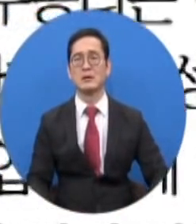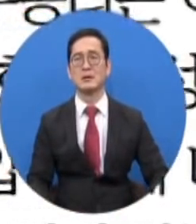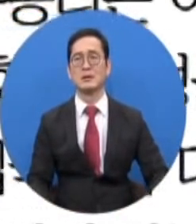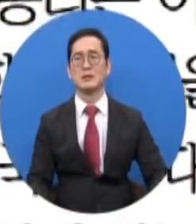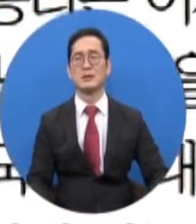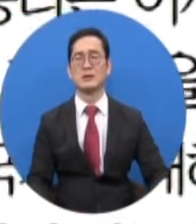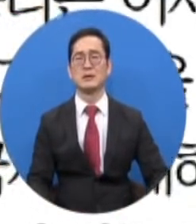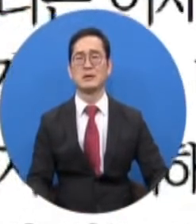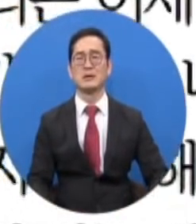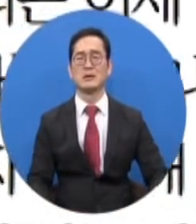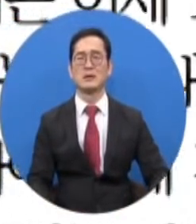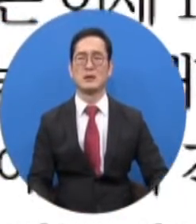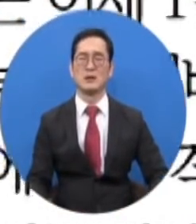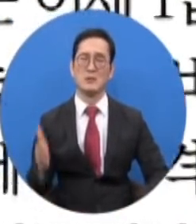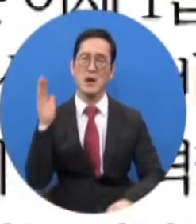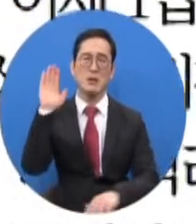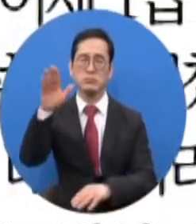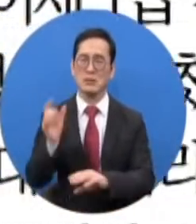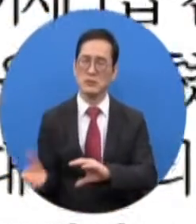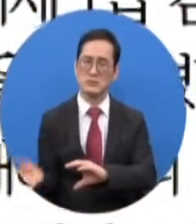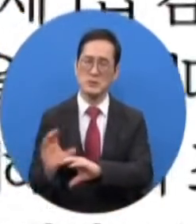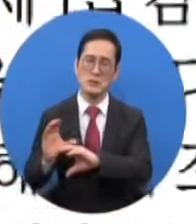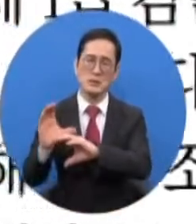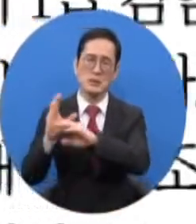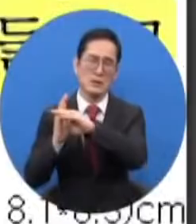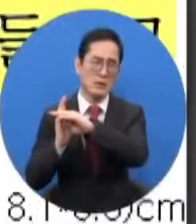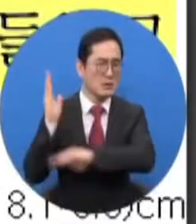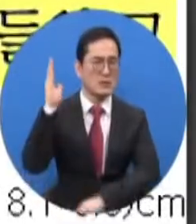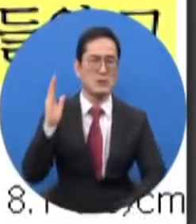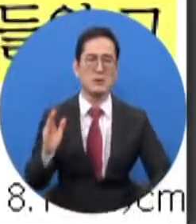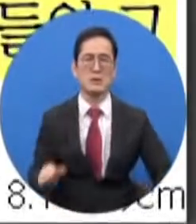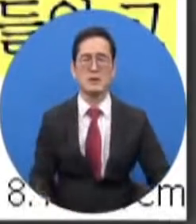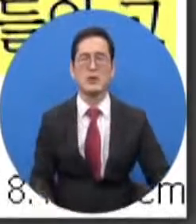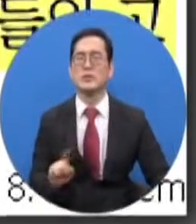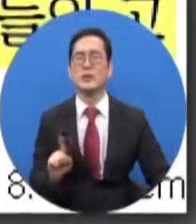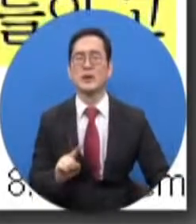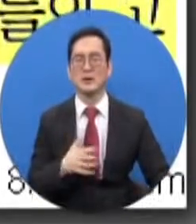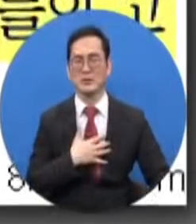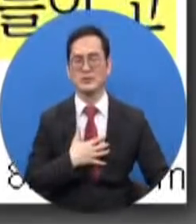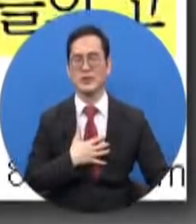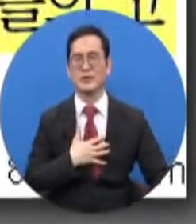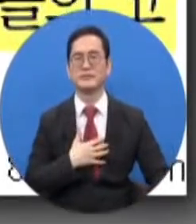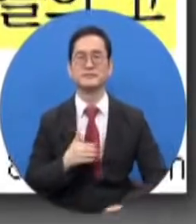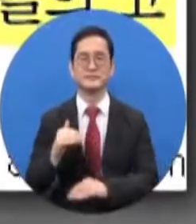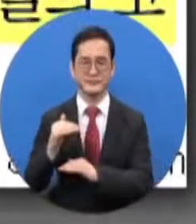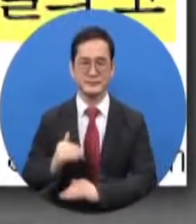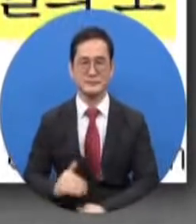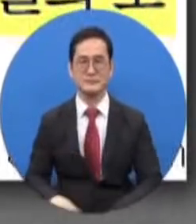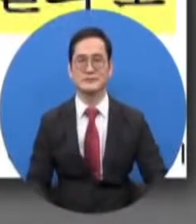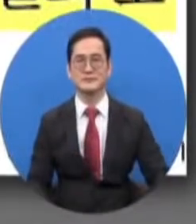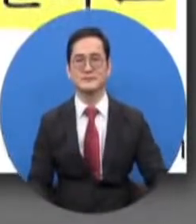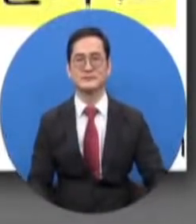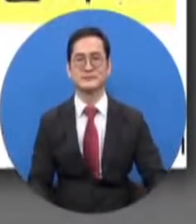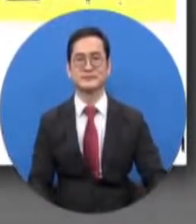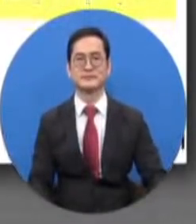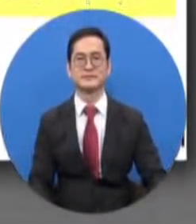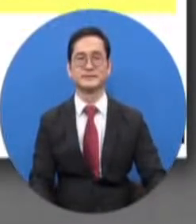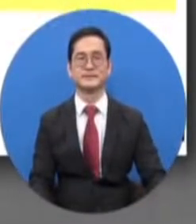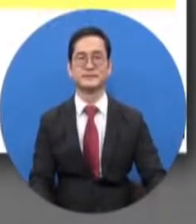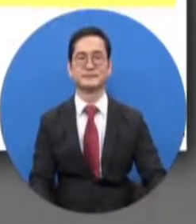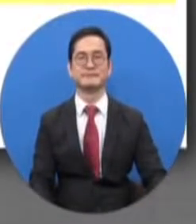통제할 수 없는 수준으로 갈 수 있다. 동아일보 사설로 우려하고 있습니다. 자, 의문이다. 판단은 국민 여러분께 맡기겠습니다.